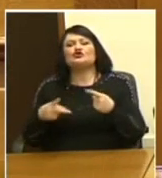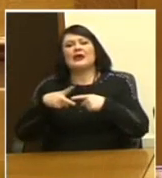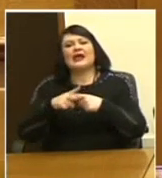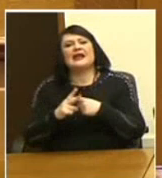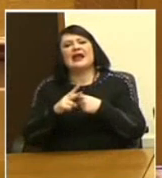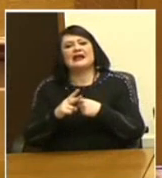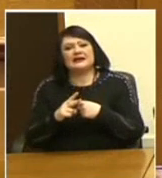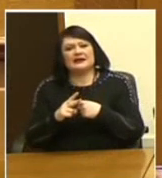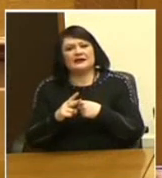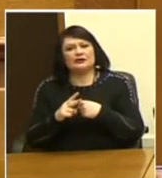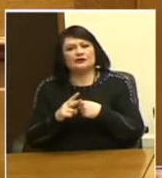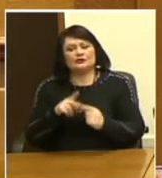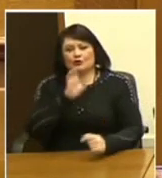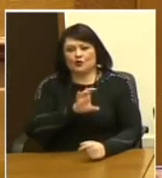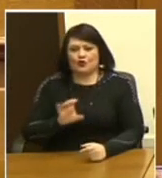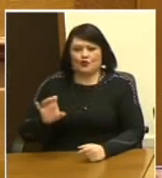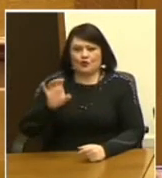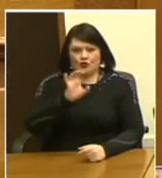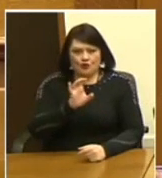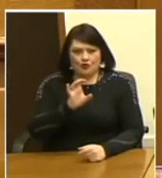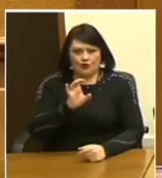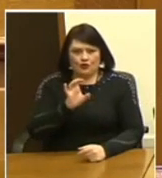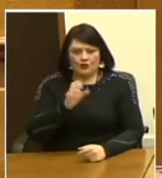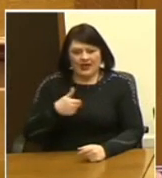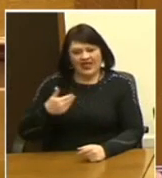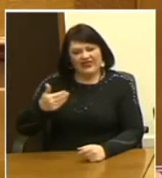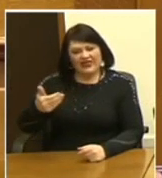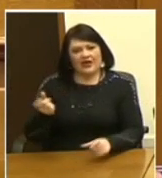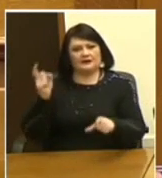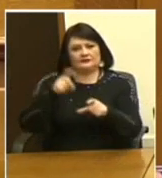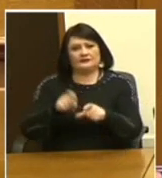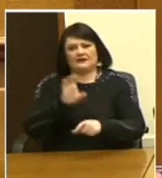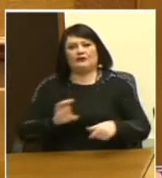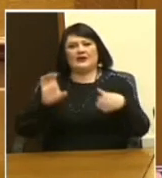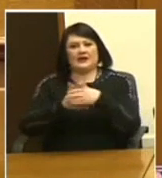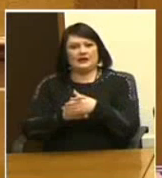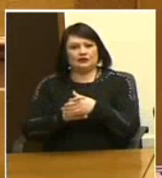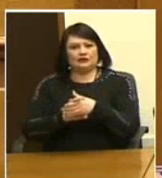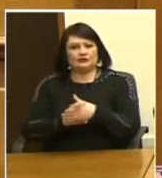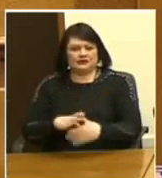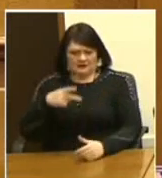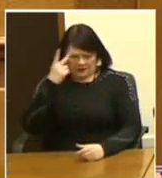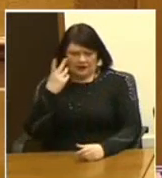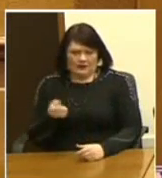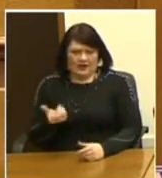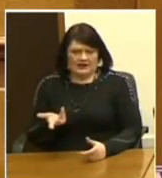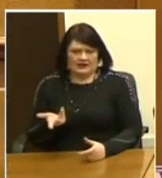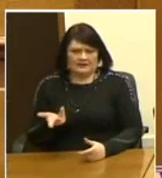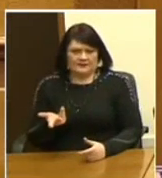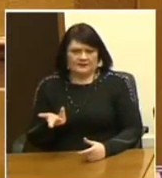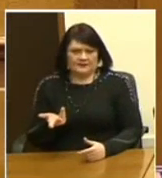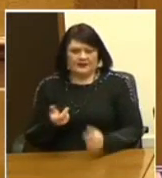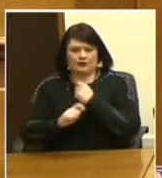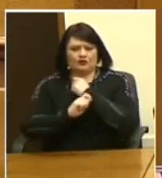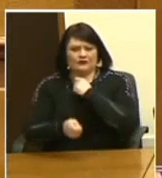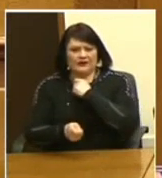αφορά βεβαίως κάθε χώρα η οποία είναι σε ενταξιακή διαδικασία και το έχει κάθε χώρα της Ευρωπαϊκής Ένωσης. Είναι ένα εργαλείο ανεφέρετο, δεν